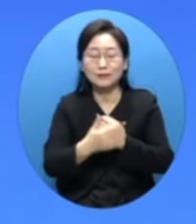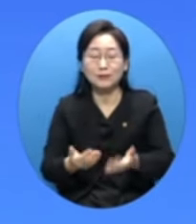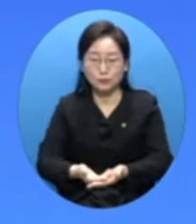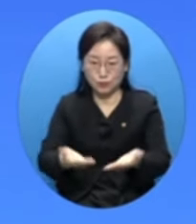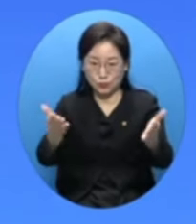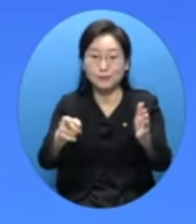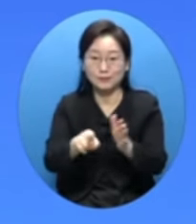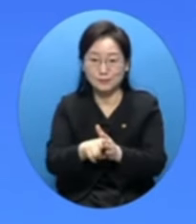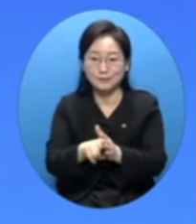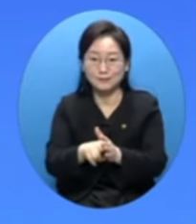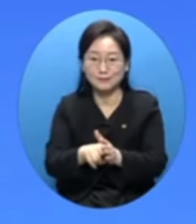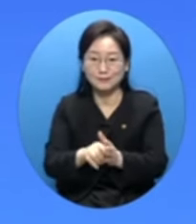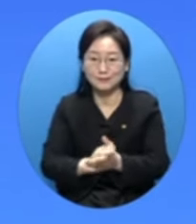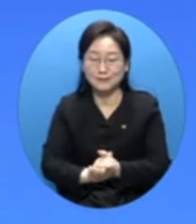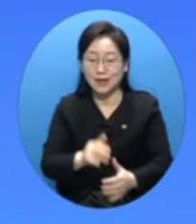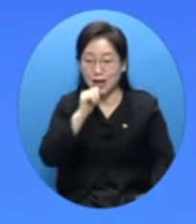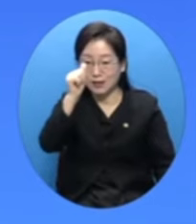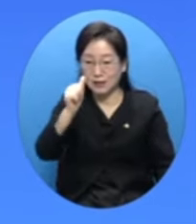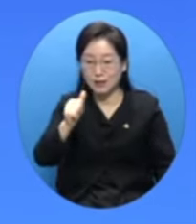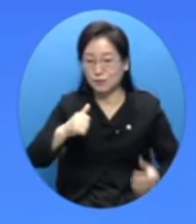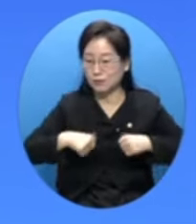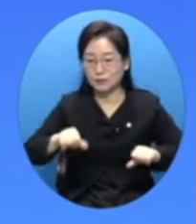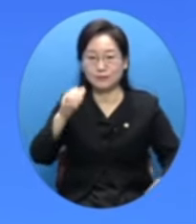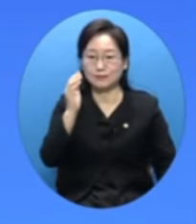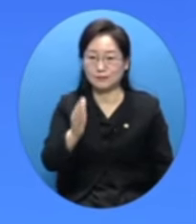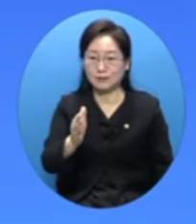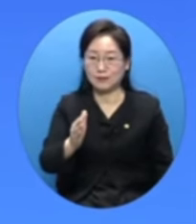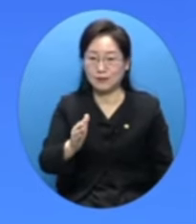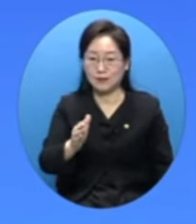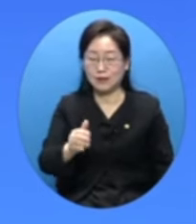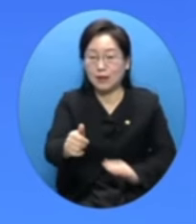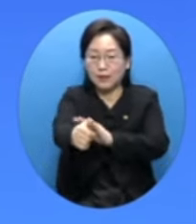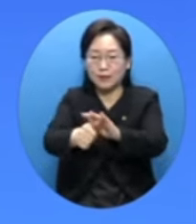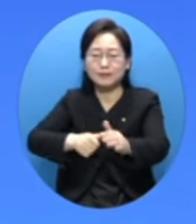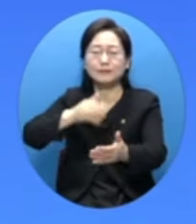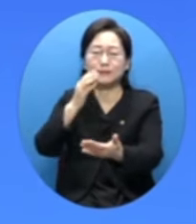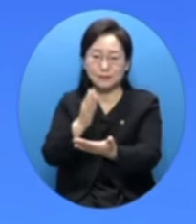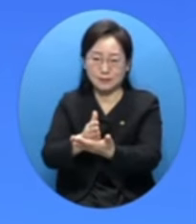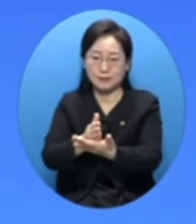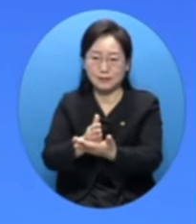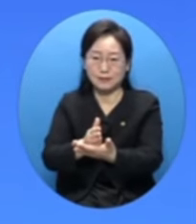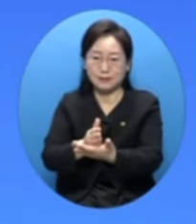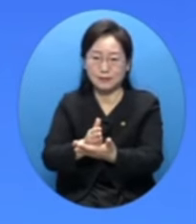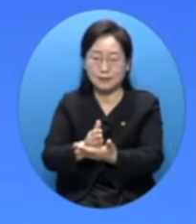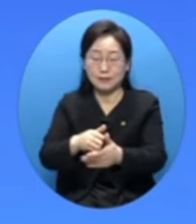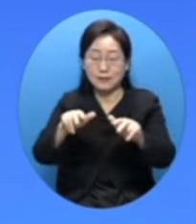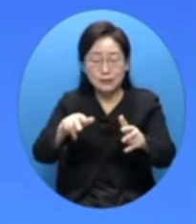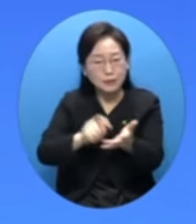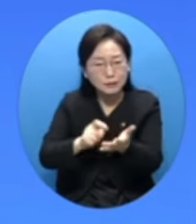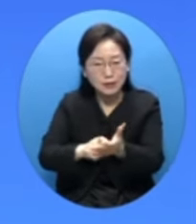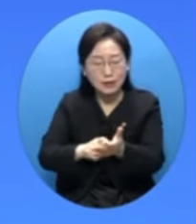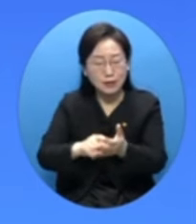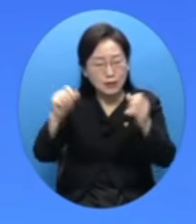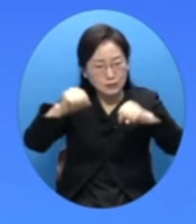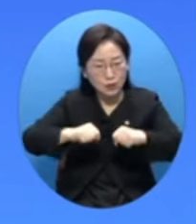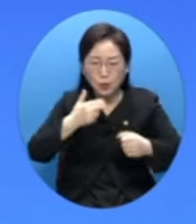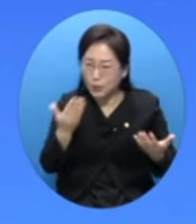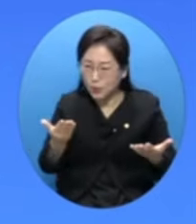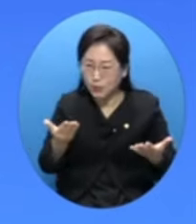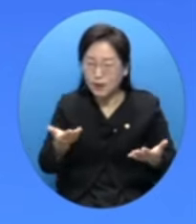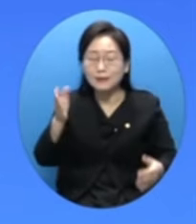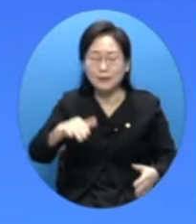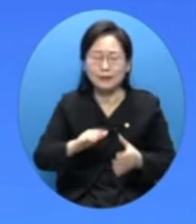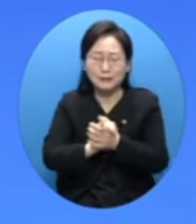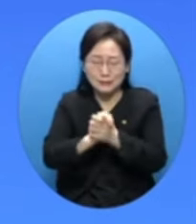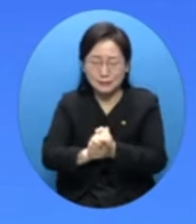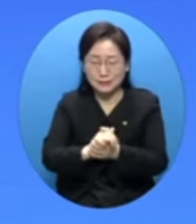것입니다. 절대로 포기하지 마십시오. 절대로 뒤로 물러가지 마십시오. 당장 기도 응답이 안 된다고 하더라도 응답이 올